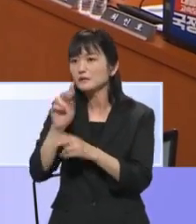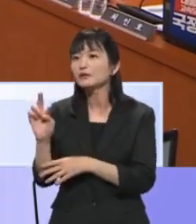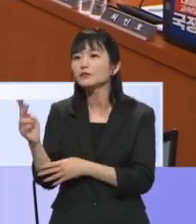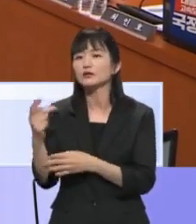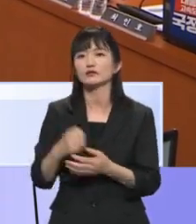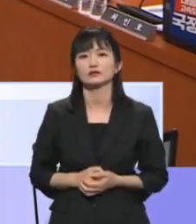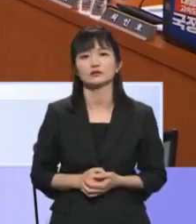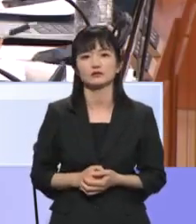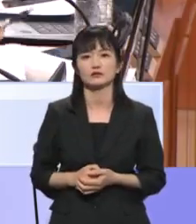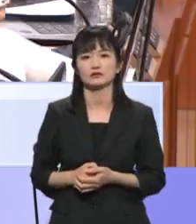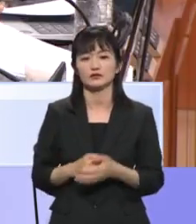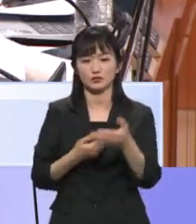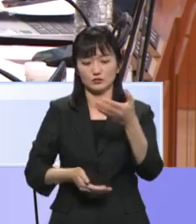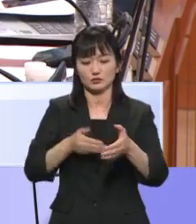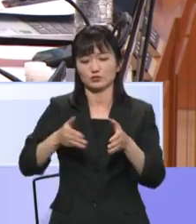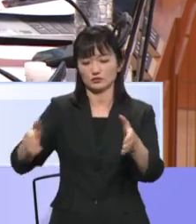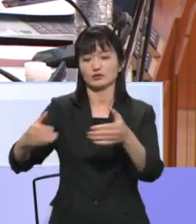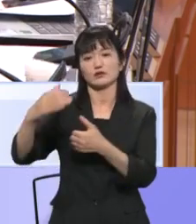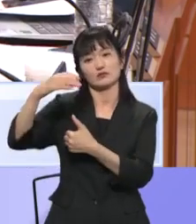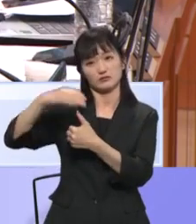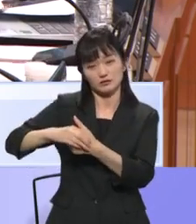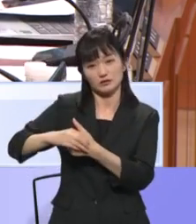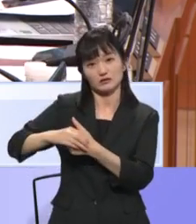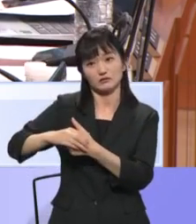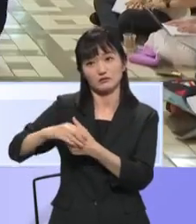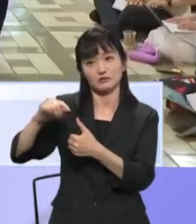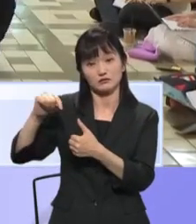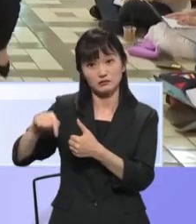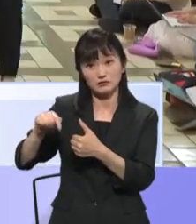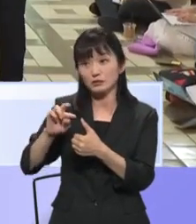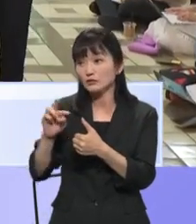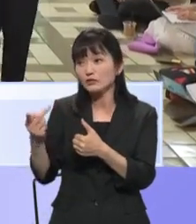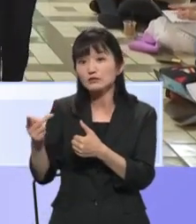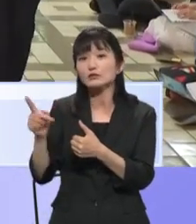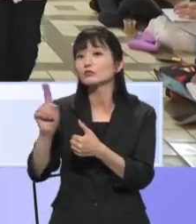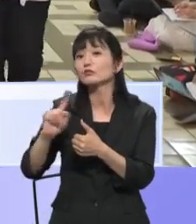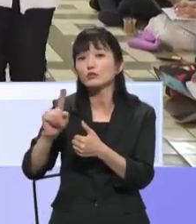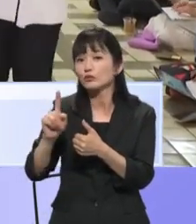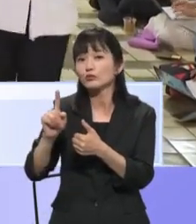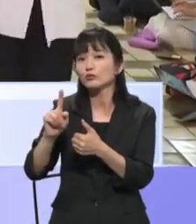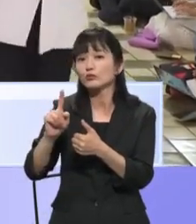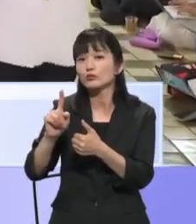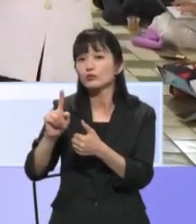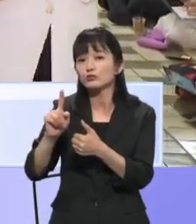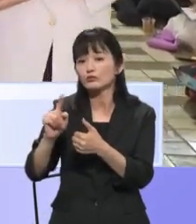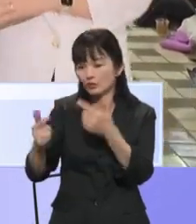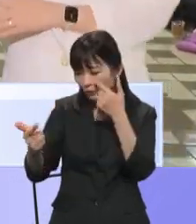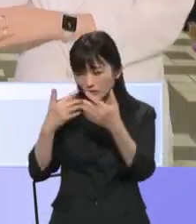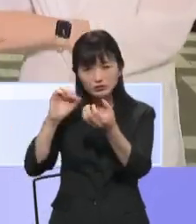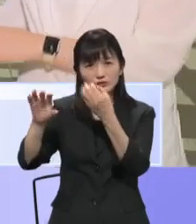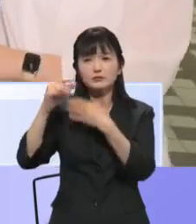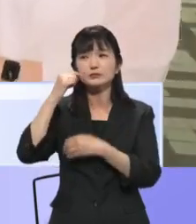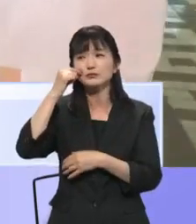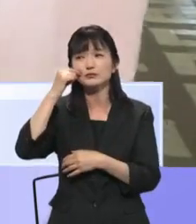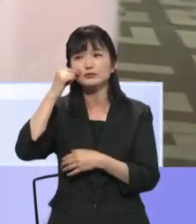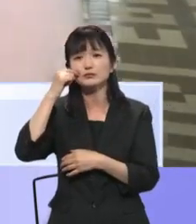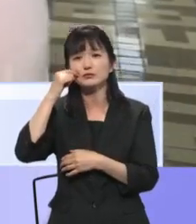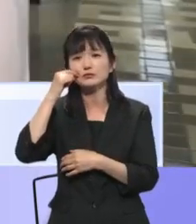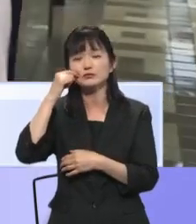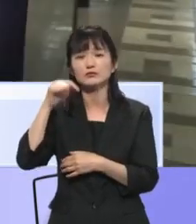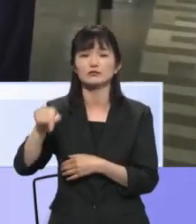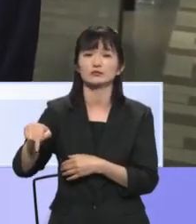이거 모든 것을 누가 지시를 한 거냐 어떤 과정으로 이렇게 바뀐 것이냐에 대해서 정확하게 똑 떨어지는 답을 못하고 있다는 것